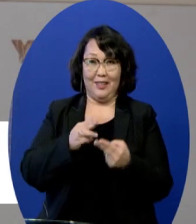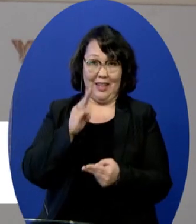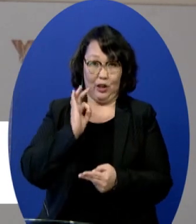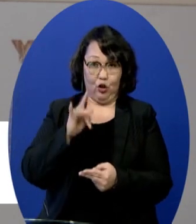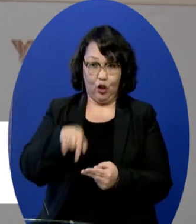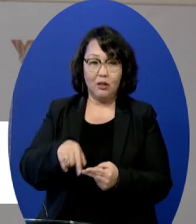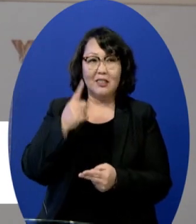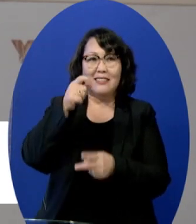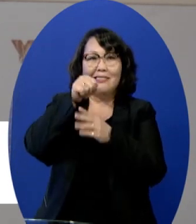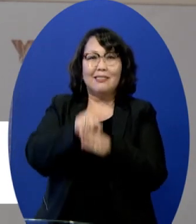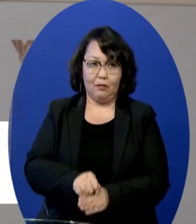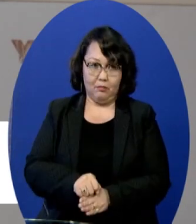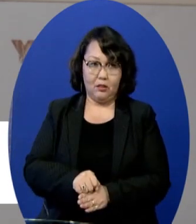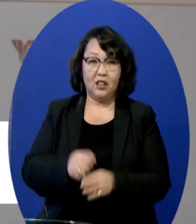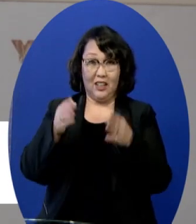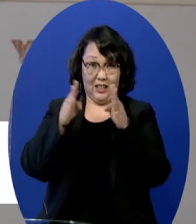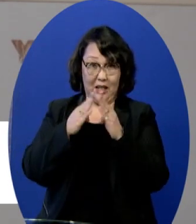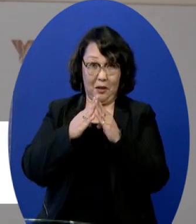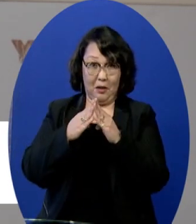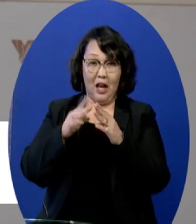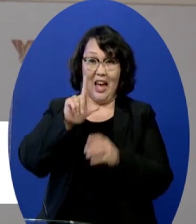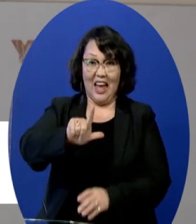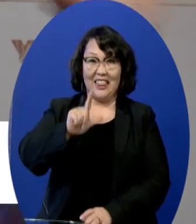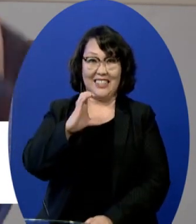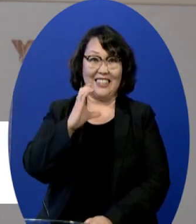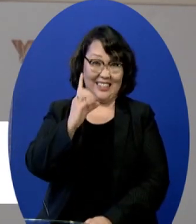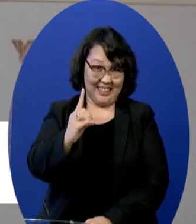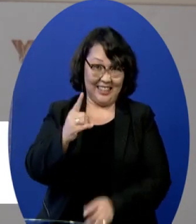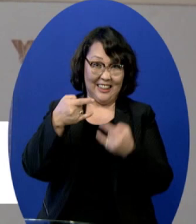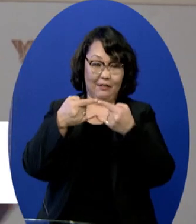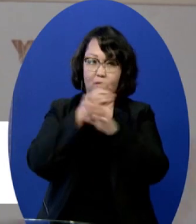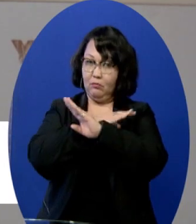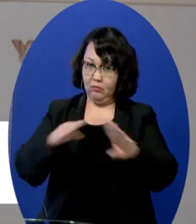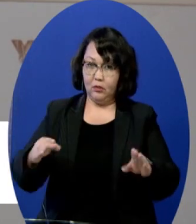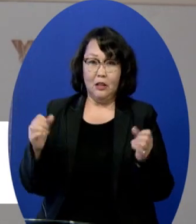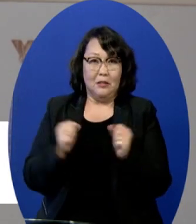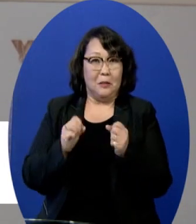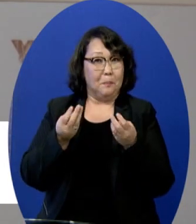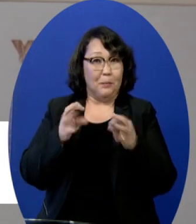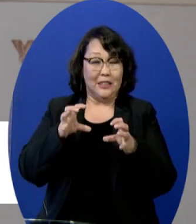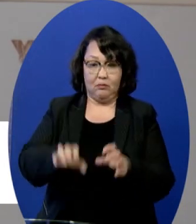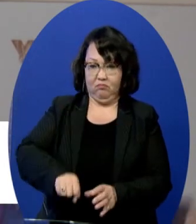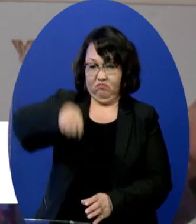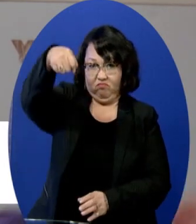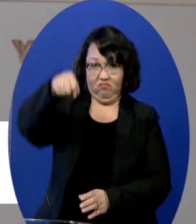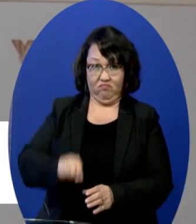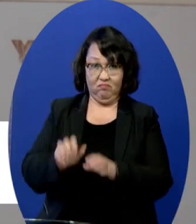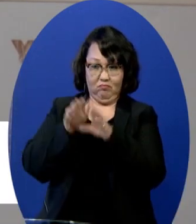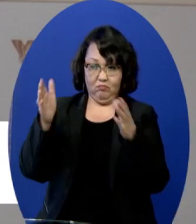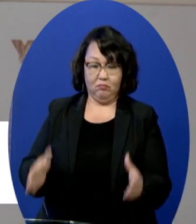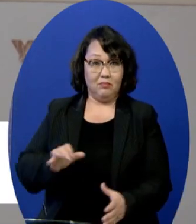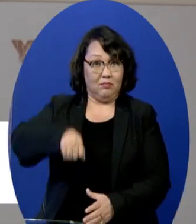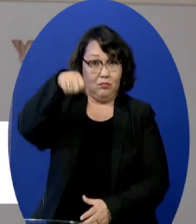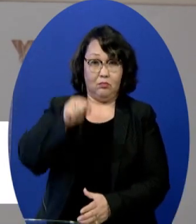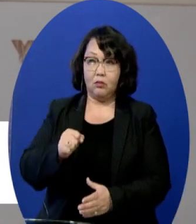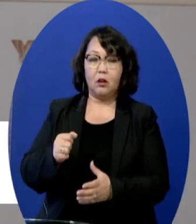дарамтлсан. Гэртээ СД тавьж болохгүй гэн хүн амтай өгсөн байсан ч хамаахгүй. А энэ хөлдөөгч вэж болохгүй гэн. Тэгэхээр одоо яашин тэр хүнсний талаас нэг улсуудын өгсөн хуучин тах